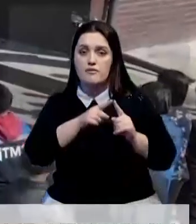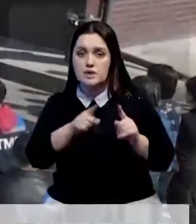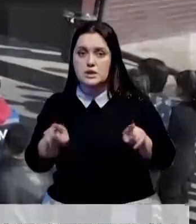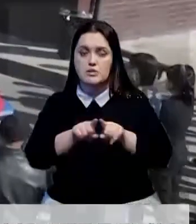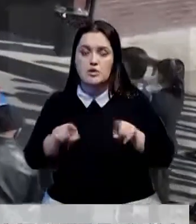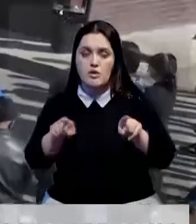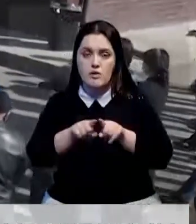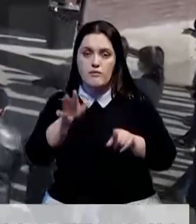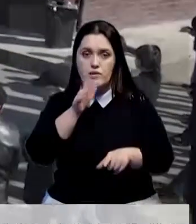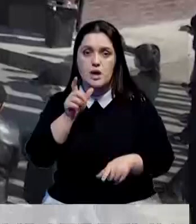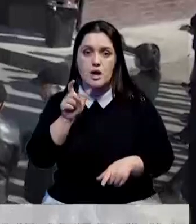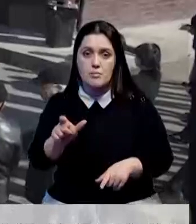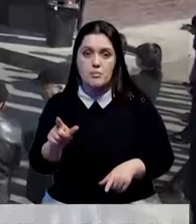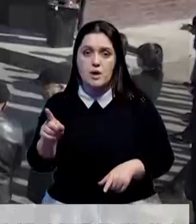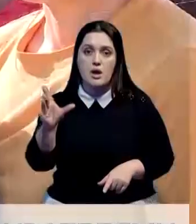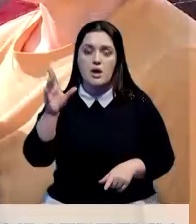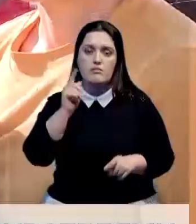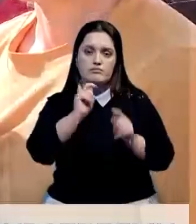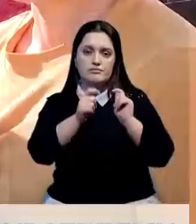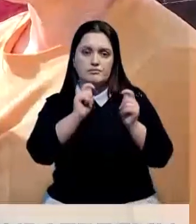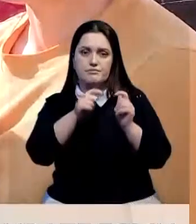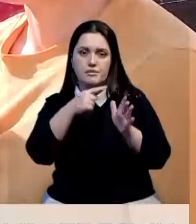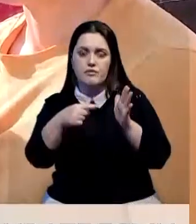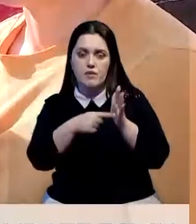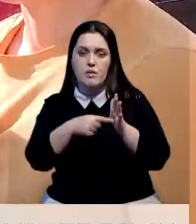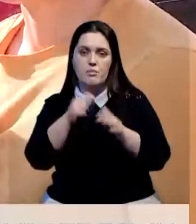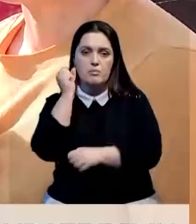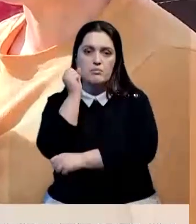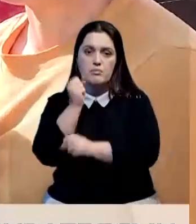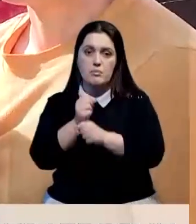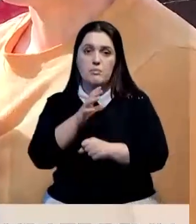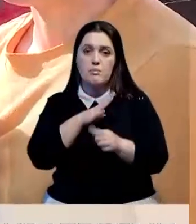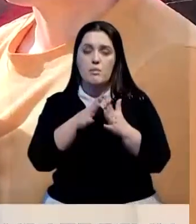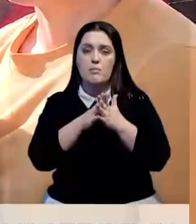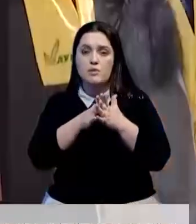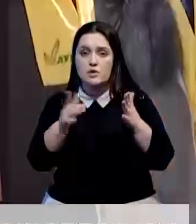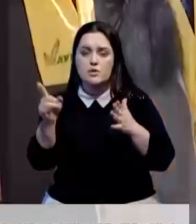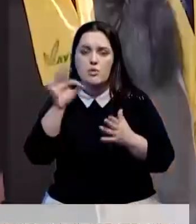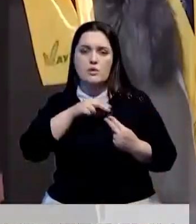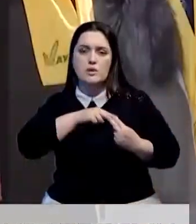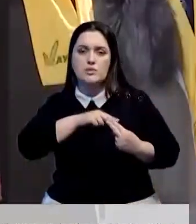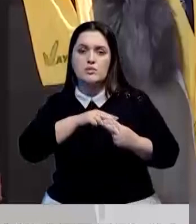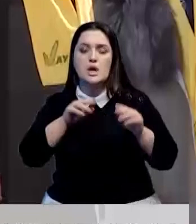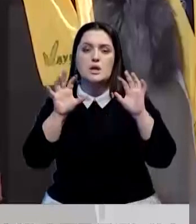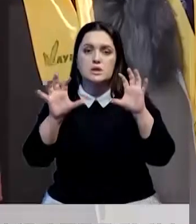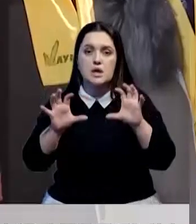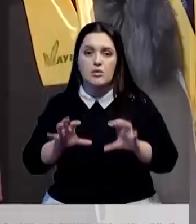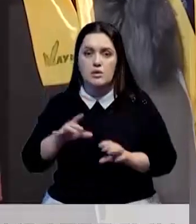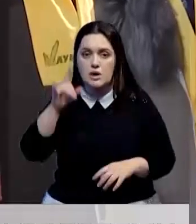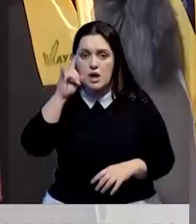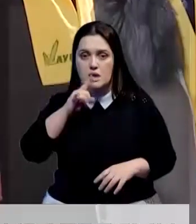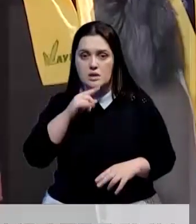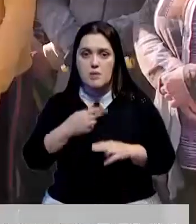на весь агитационный период. Сотрудники предприятия смогли задать партийцам интересующие их вопросы. Большинство из них